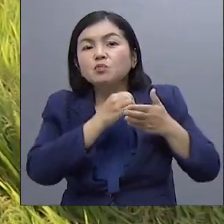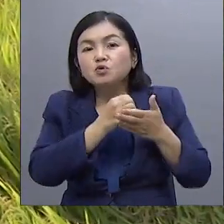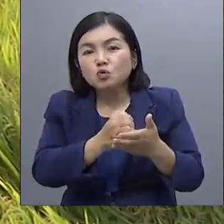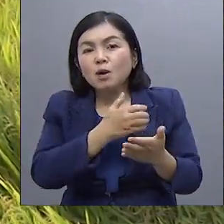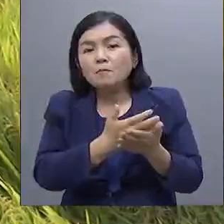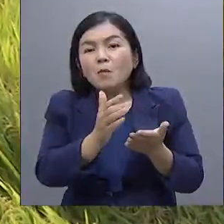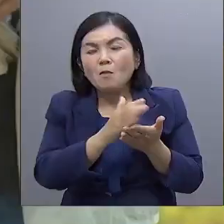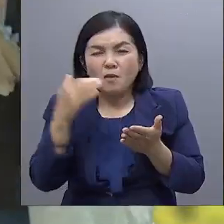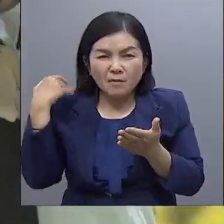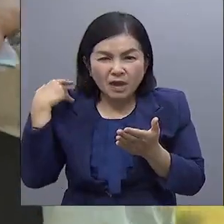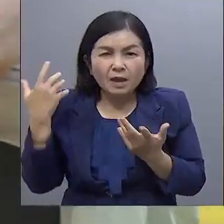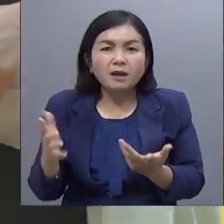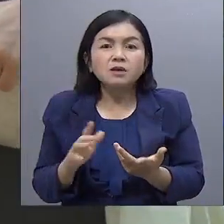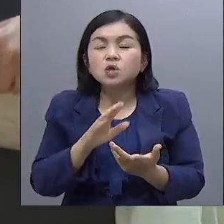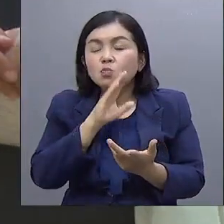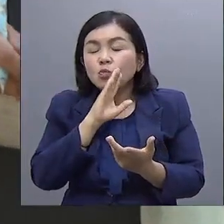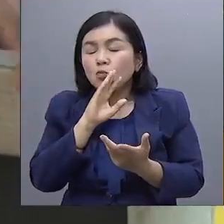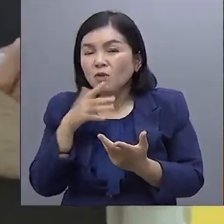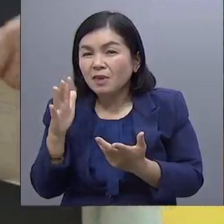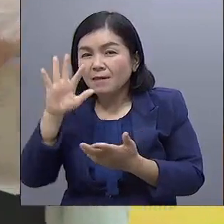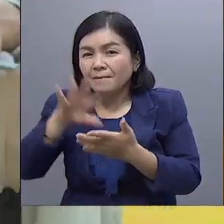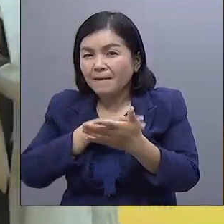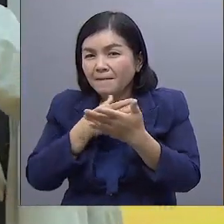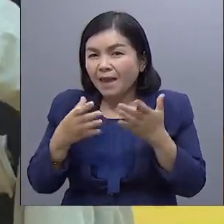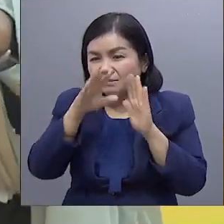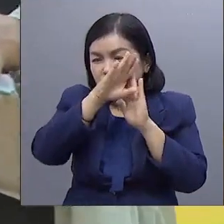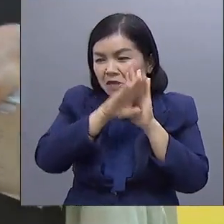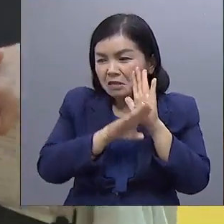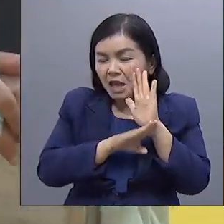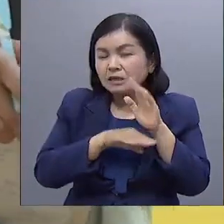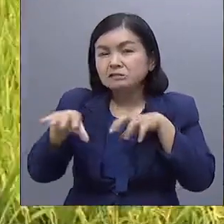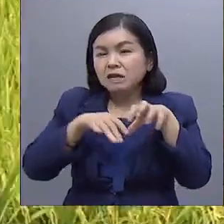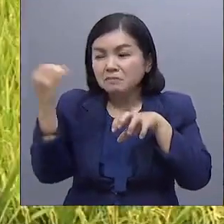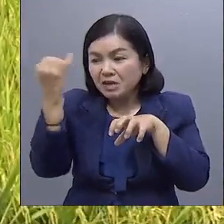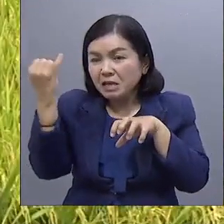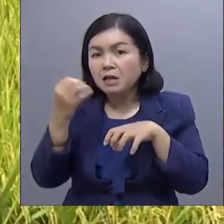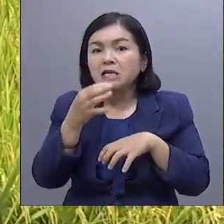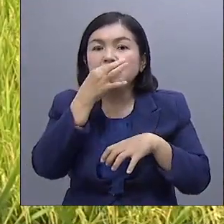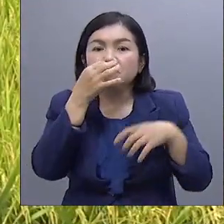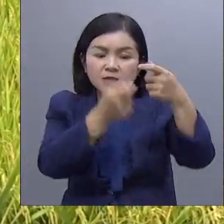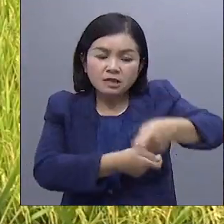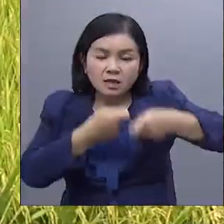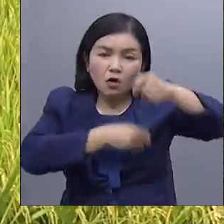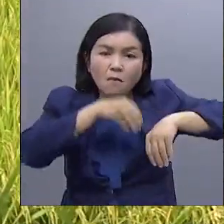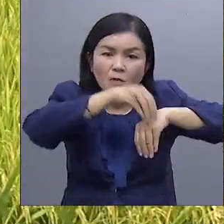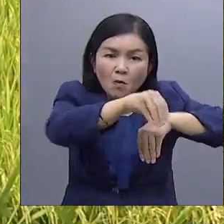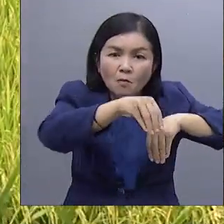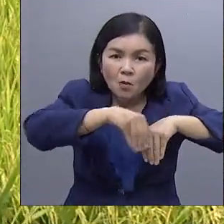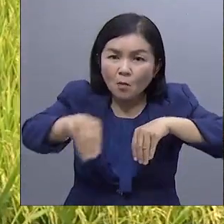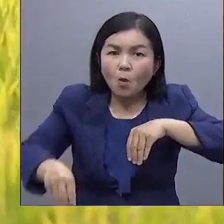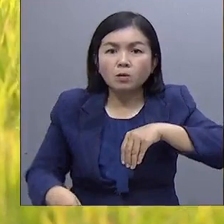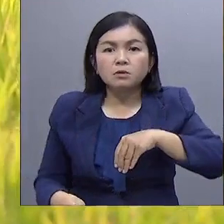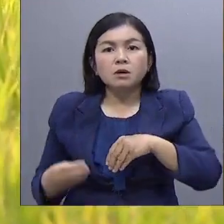นอกจากนี้นะคะถ้าหากว่าไม่มีการวางเงื่อนไขให้ดีค่ะนั่นอาจทำให้เกษตรกรที่มีพื้นที่เพาะปลูกมากได้สิทธิ์ม